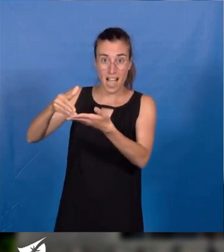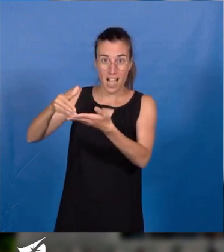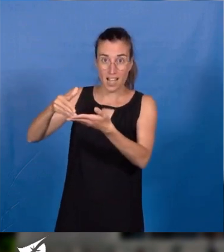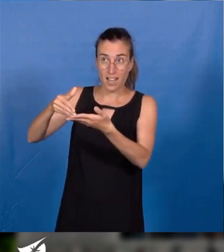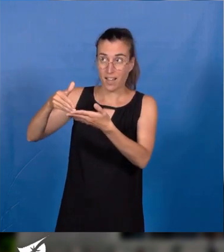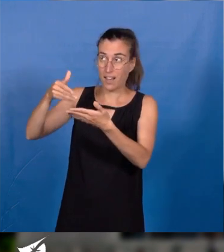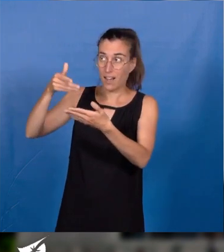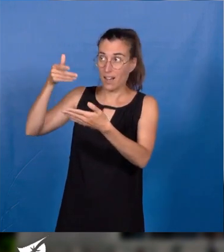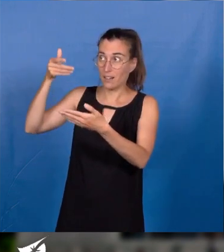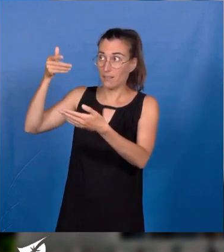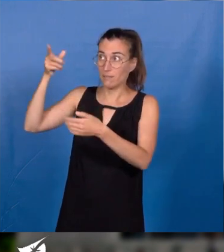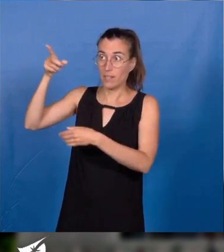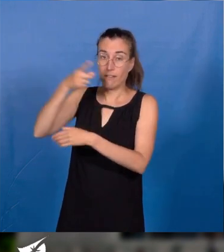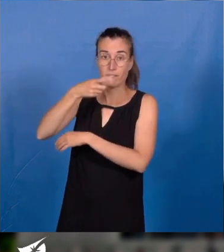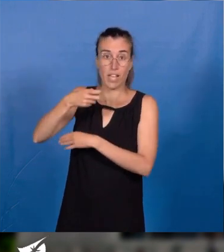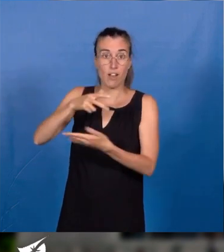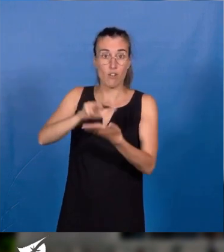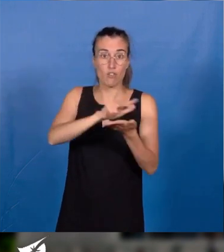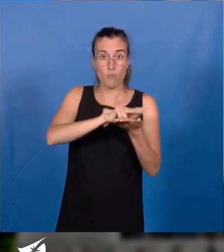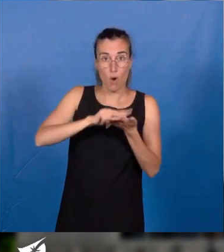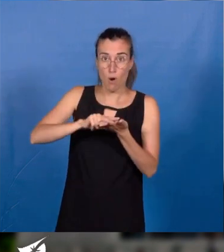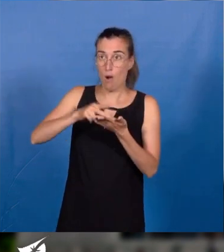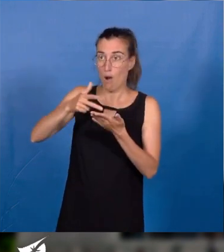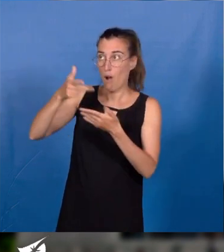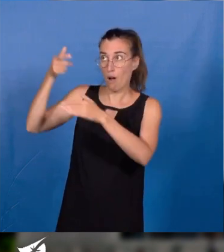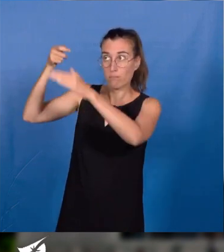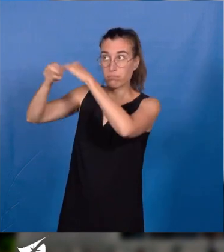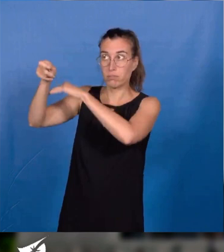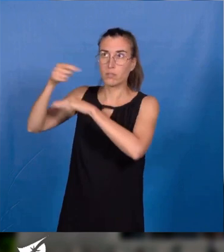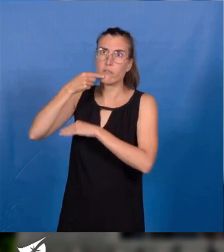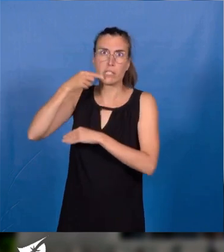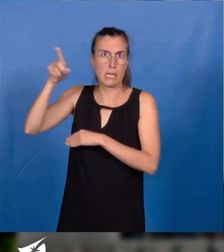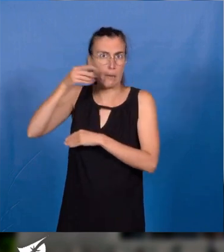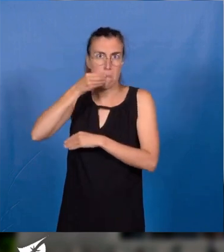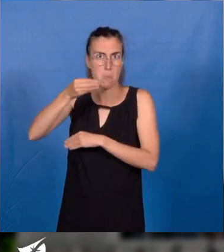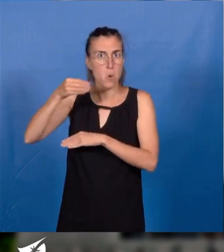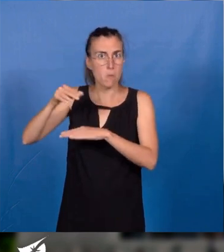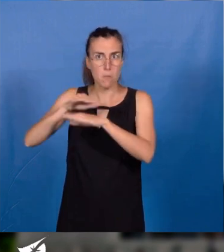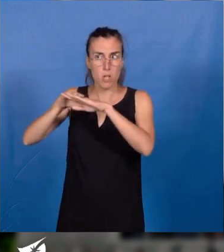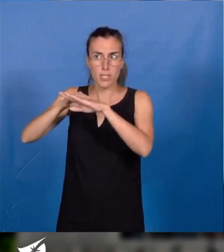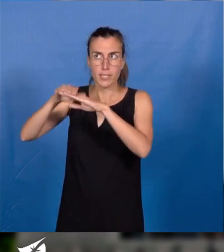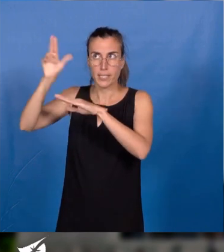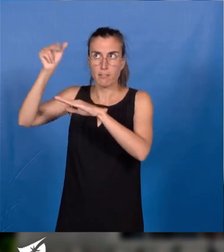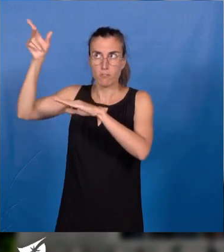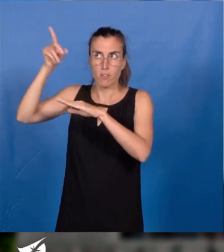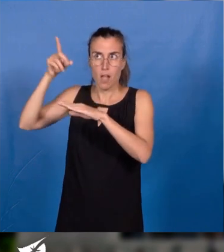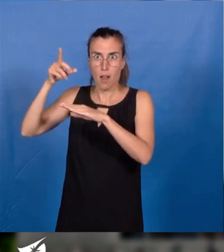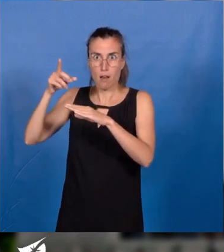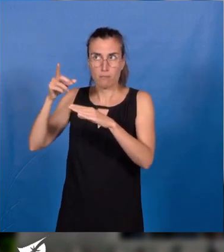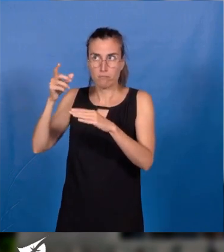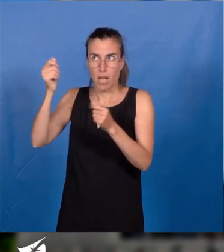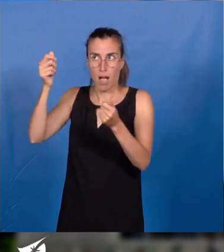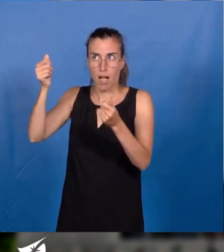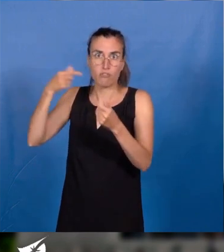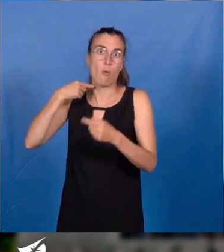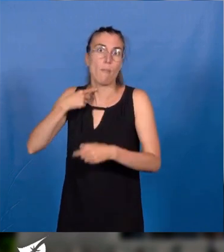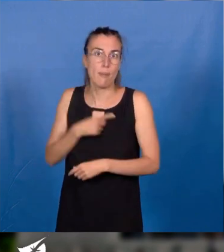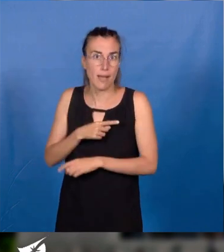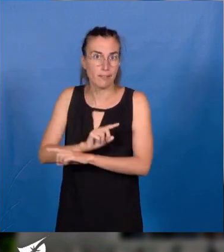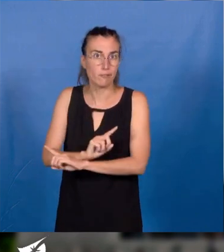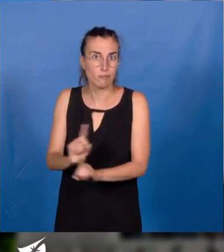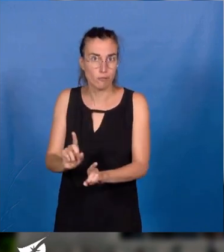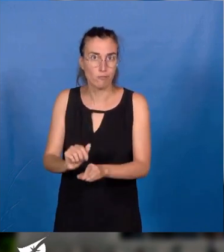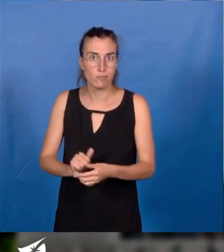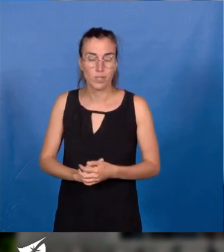le logement n'est pas une situation déficitaire pour la politique nationale. Il faut savoir aussi qu'en